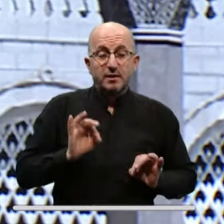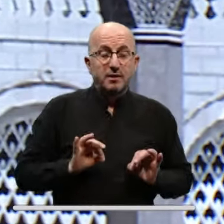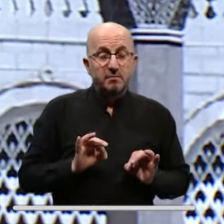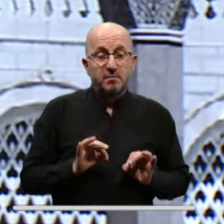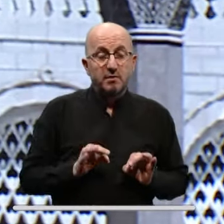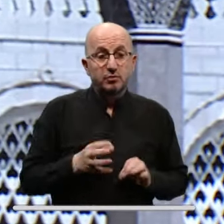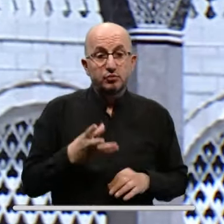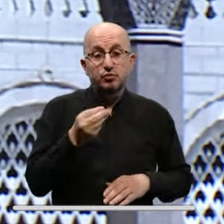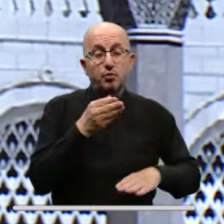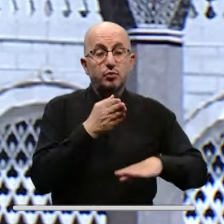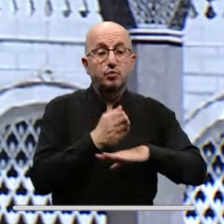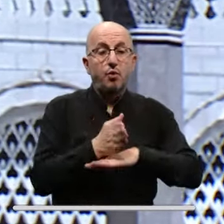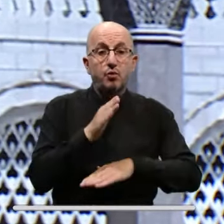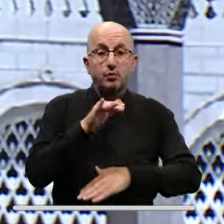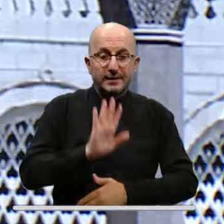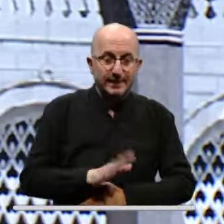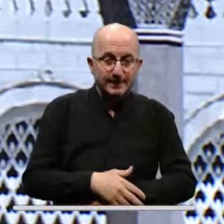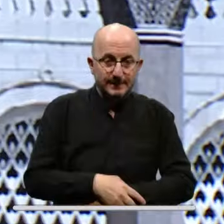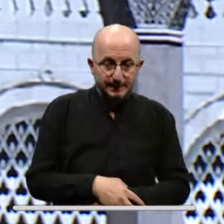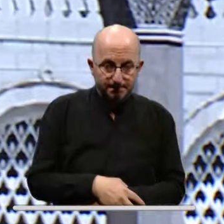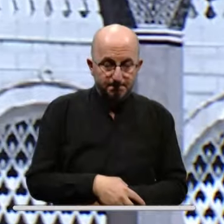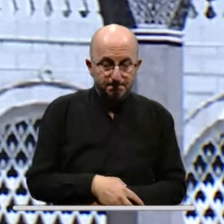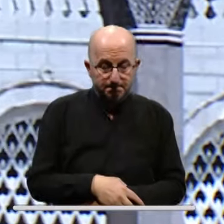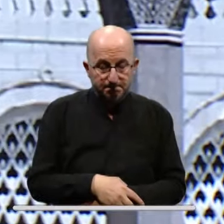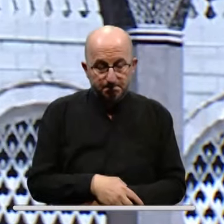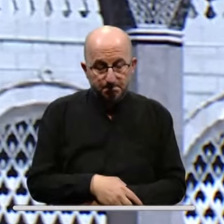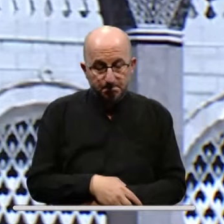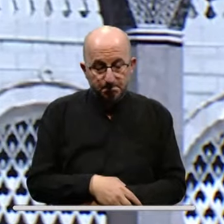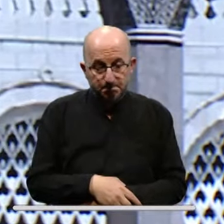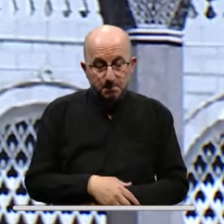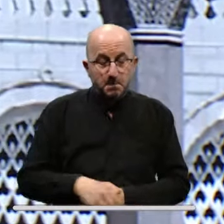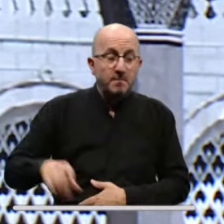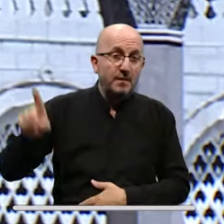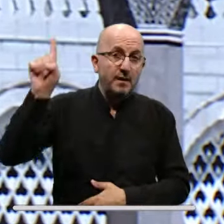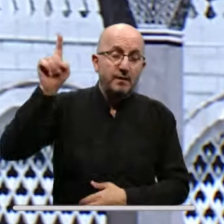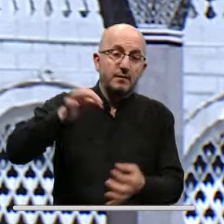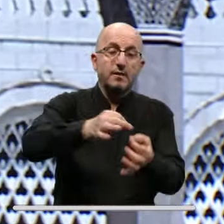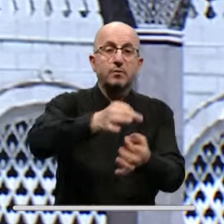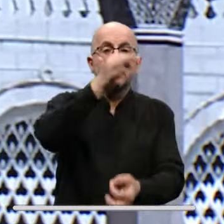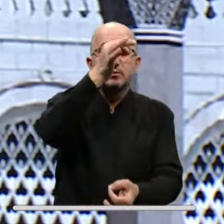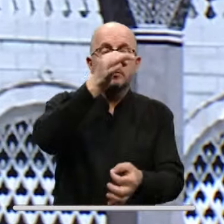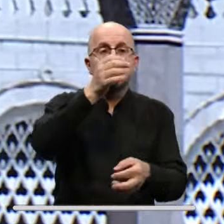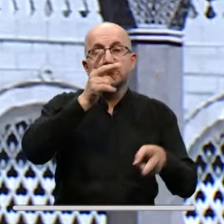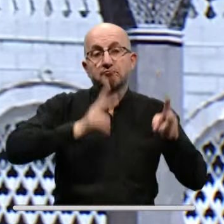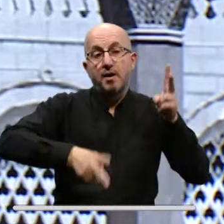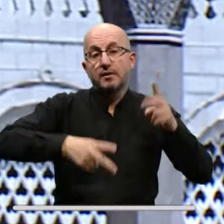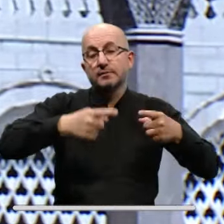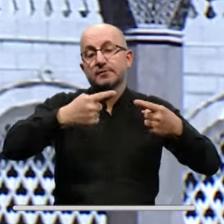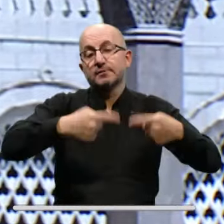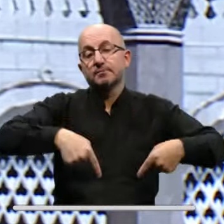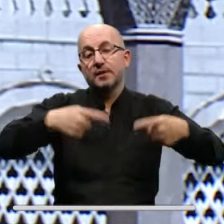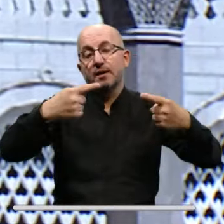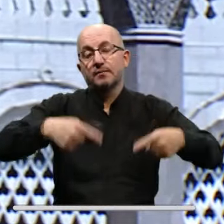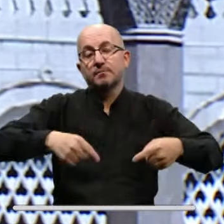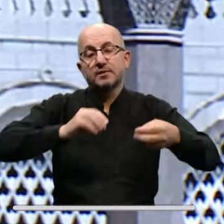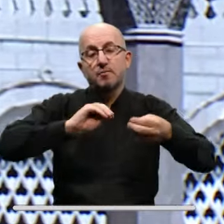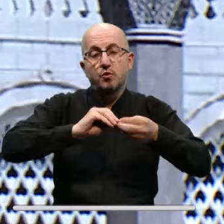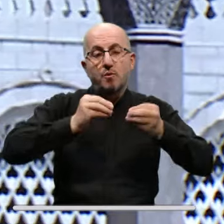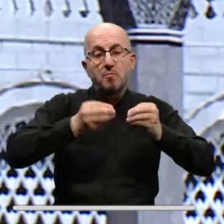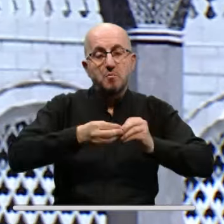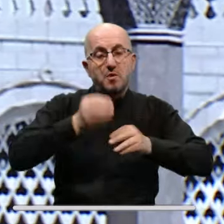çok doğru değil. Yani Allah kulunu bir takım imtihanlarla,